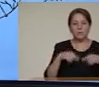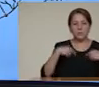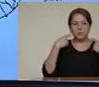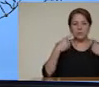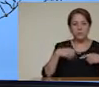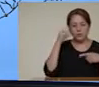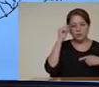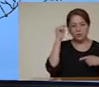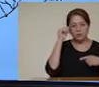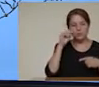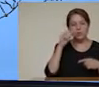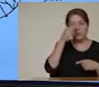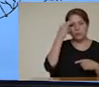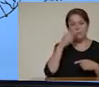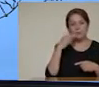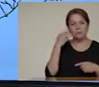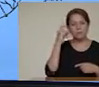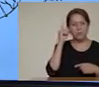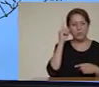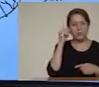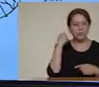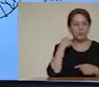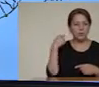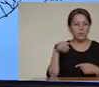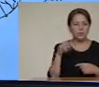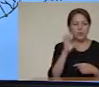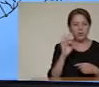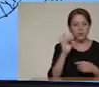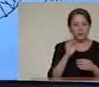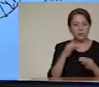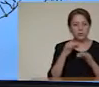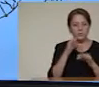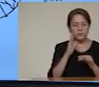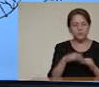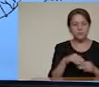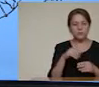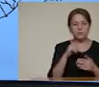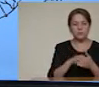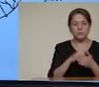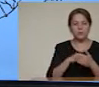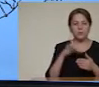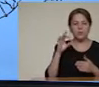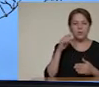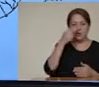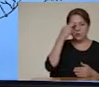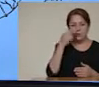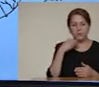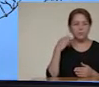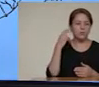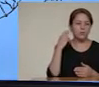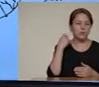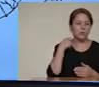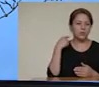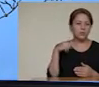Rim raqamlari haqida ham ko'rib chiqamiz. Chunki Rim raqamlari tarix fanida ham muhim